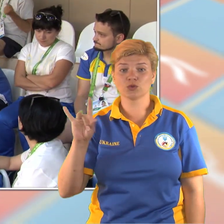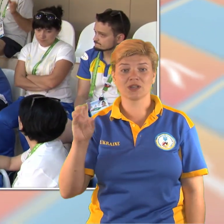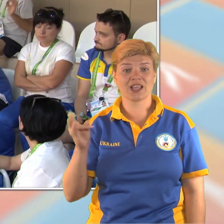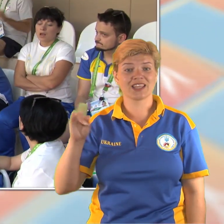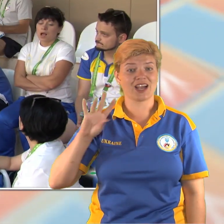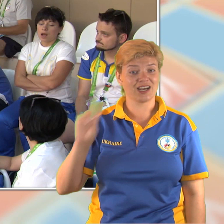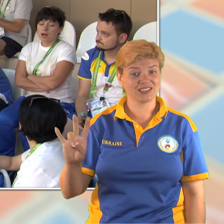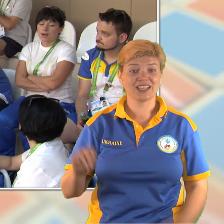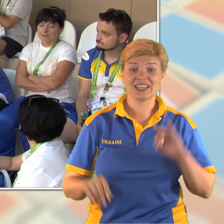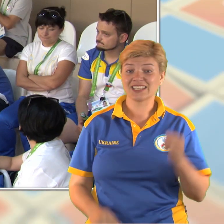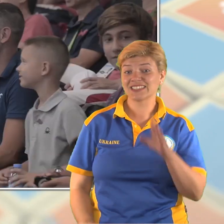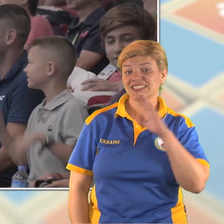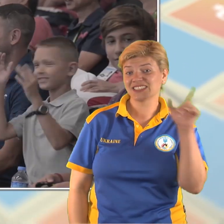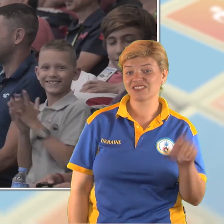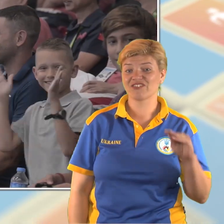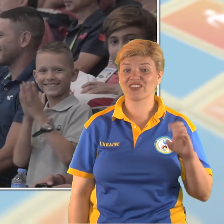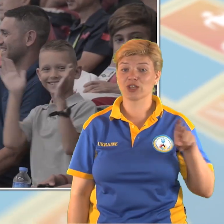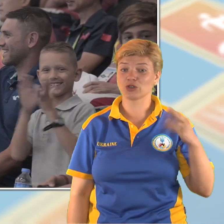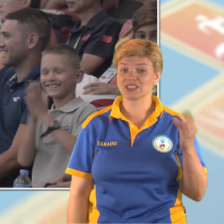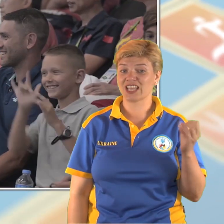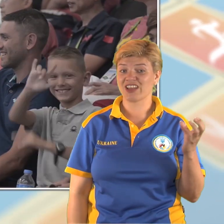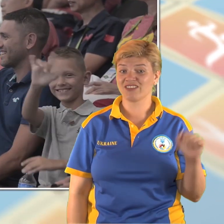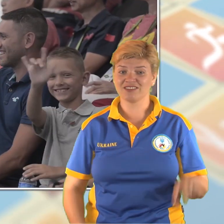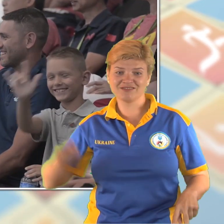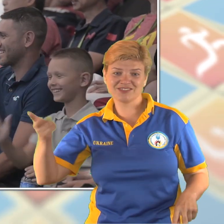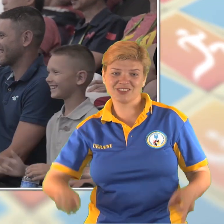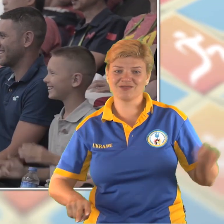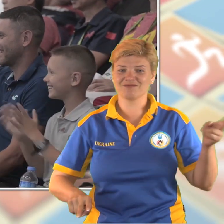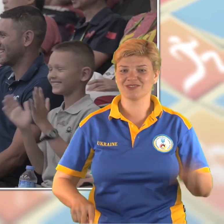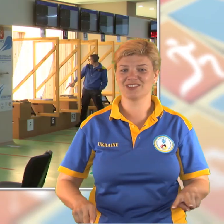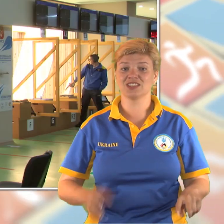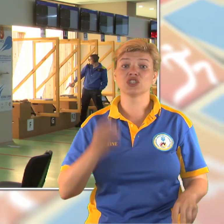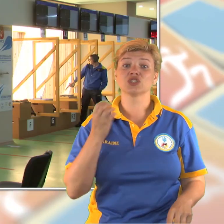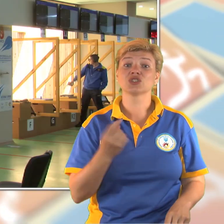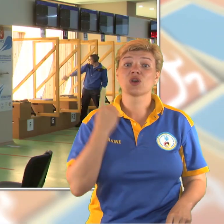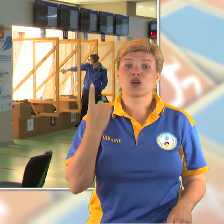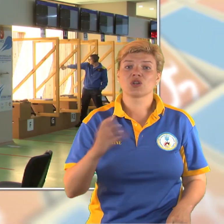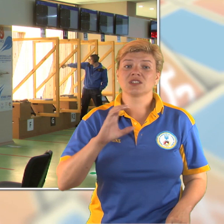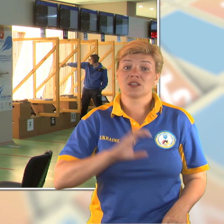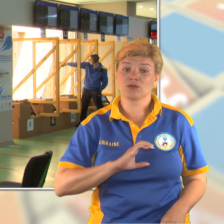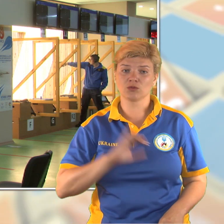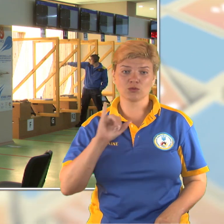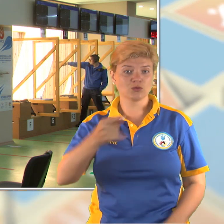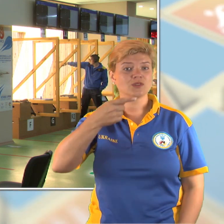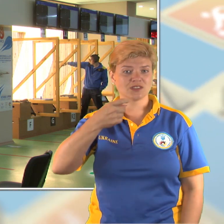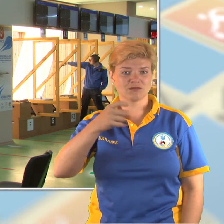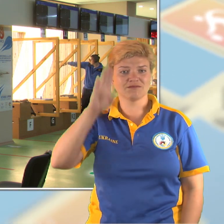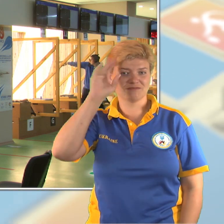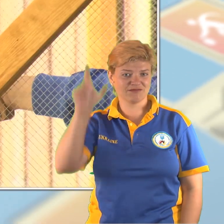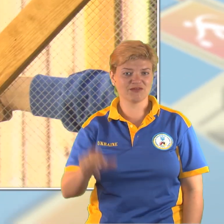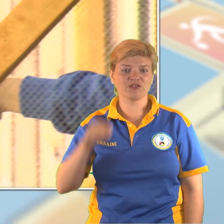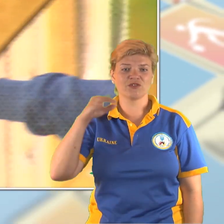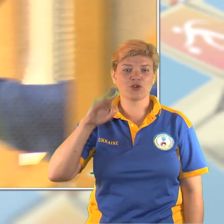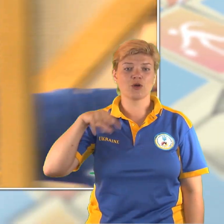Нвер Суренян та Ганна Федосєєва принесли нашій команді два других місця. Ще одне срібло у секторі стрільби з